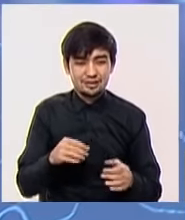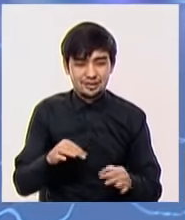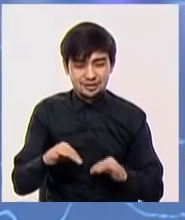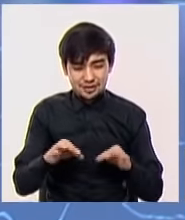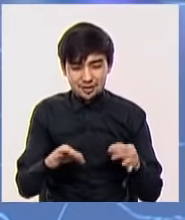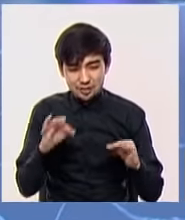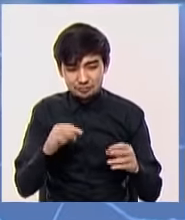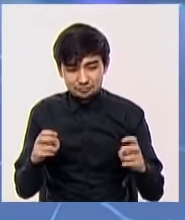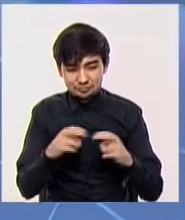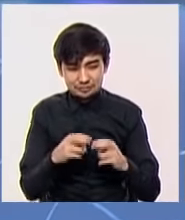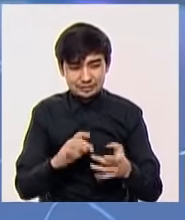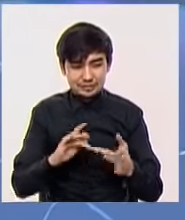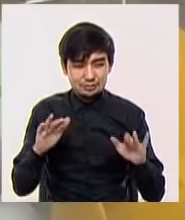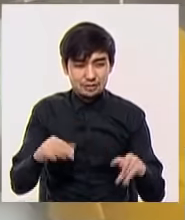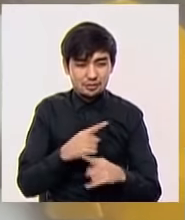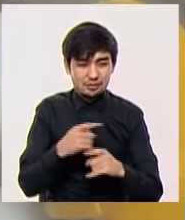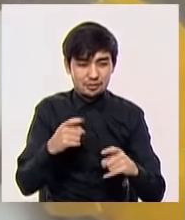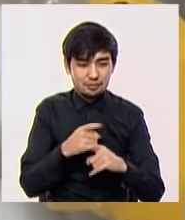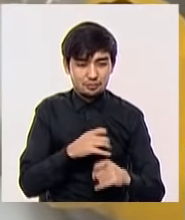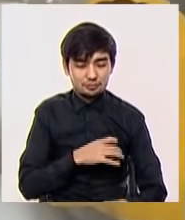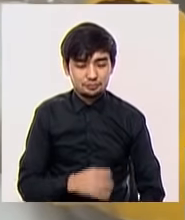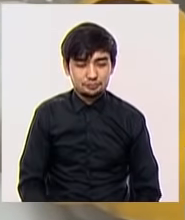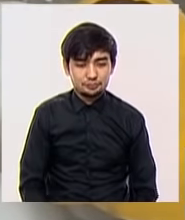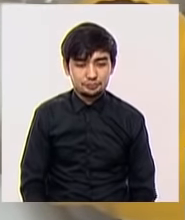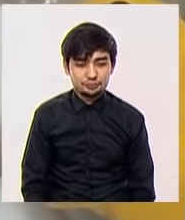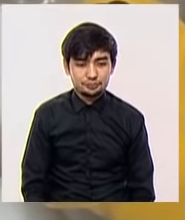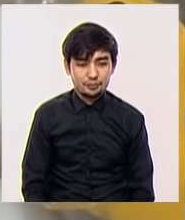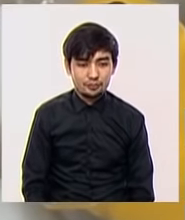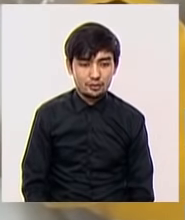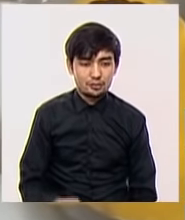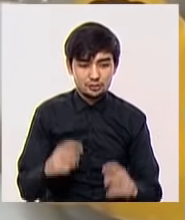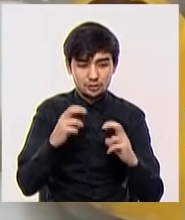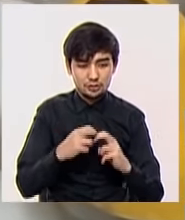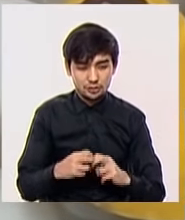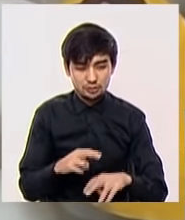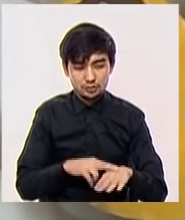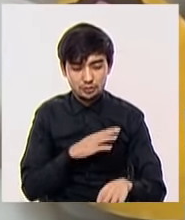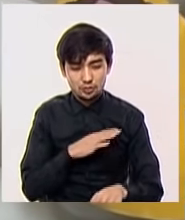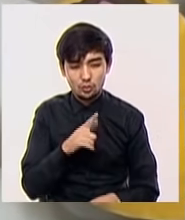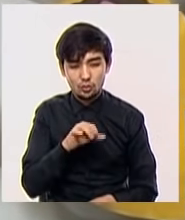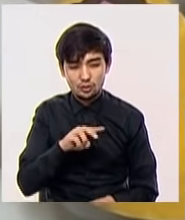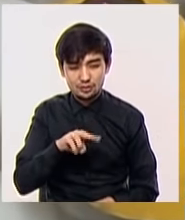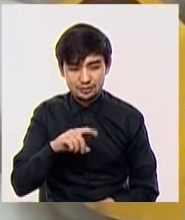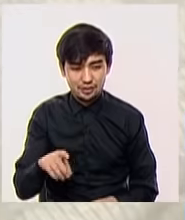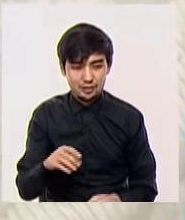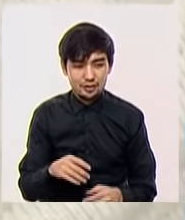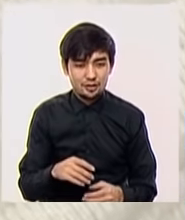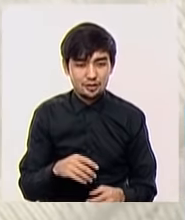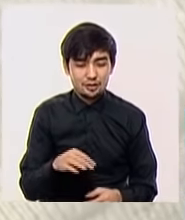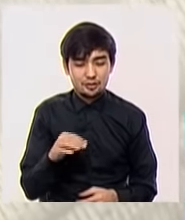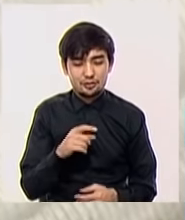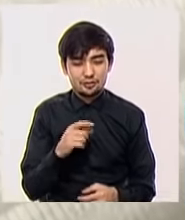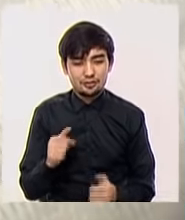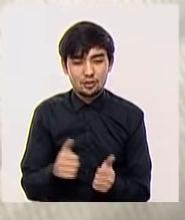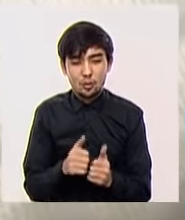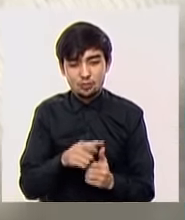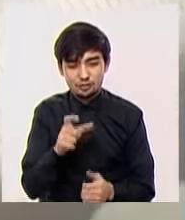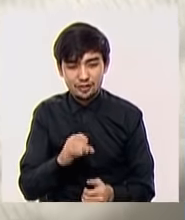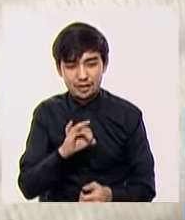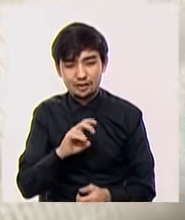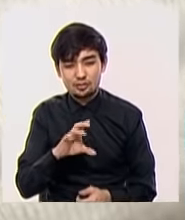социальных сетях по данным следствия гульзат на рыбу этого уговорила знакомую из раскрученной странице в